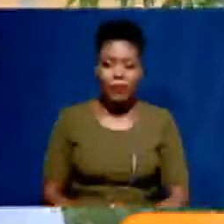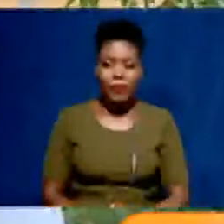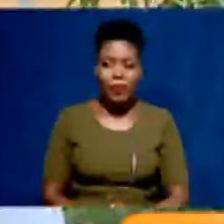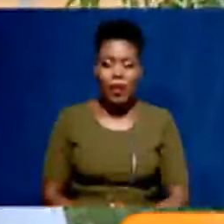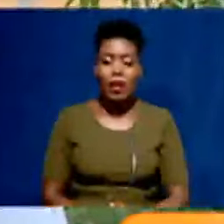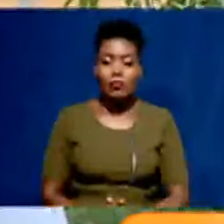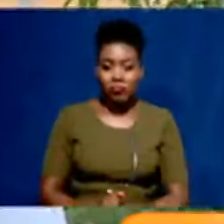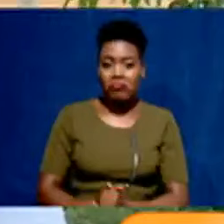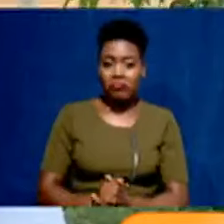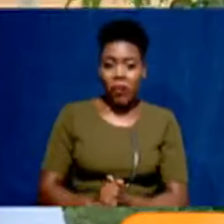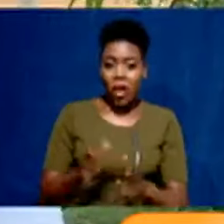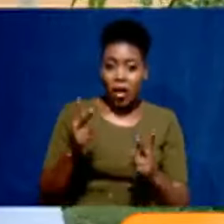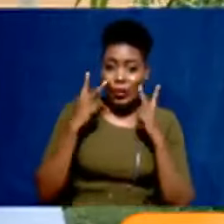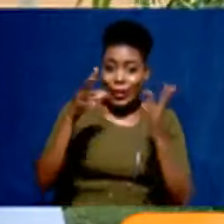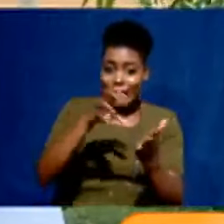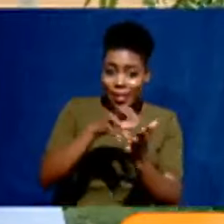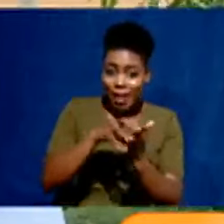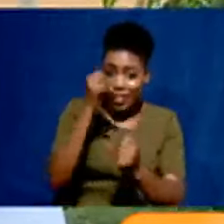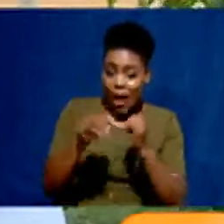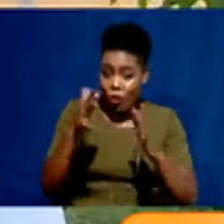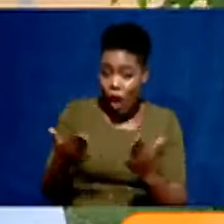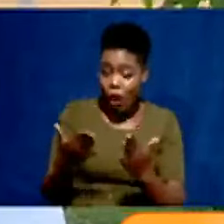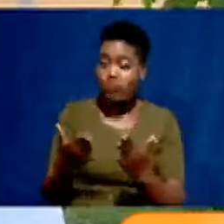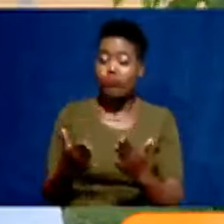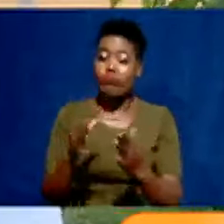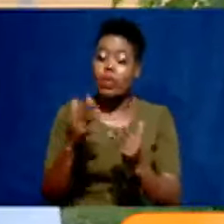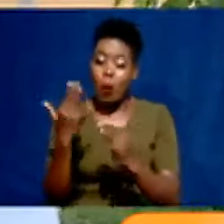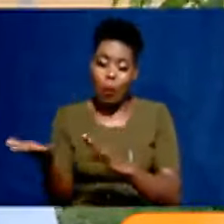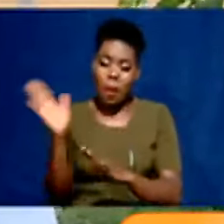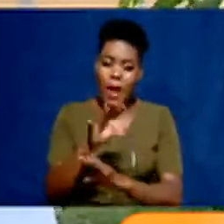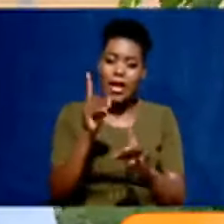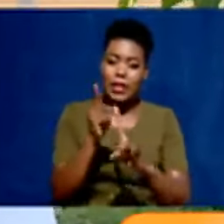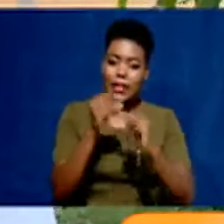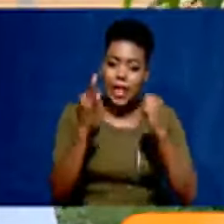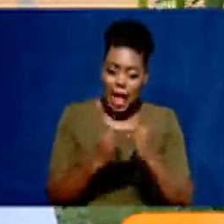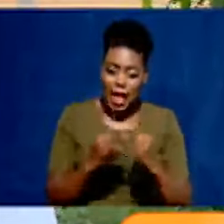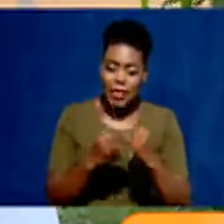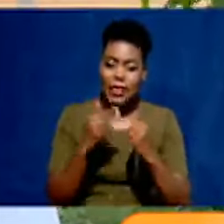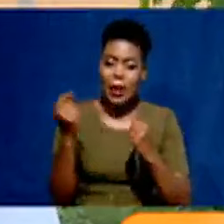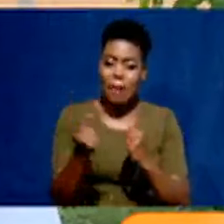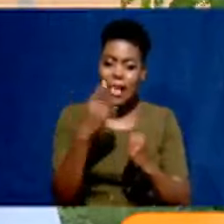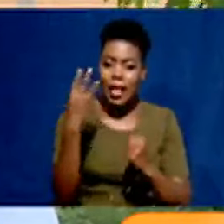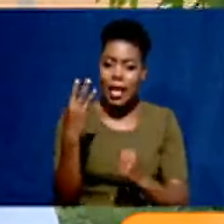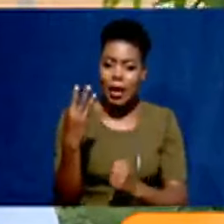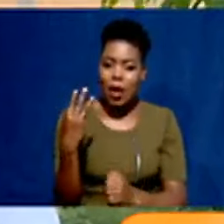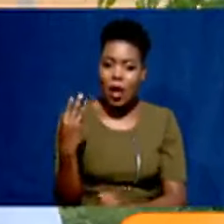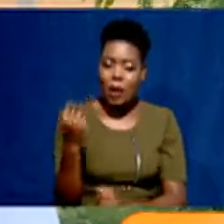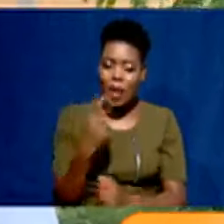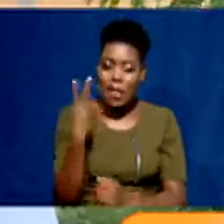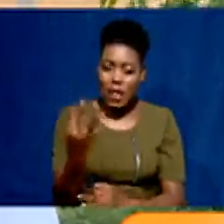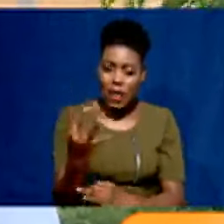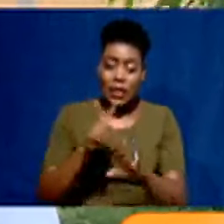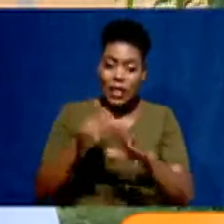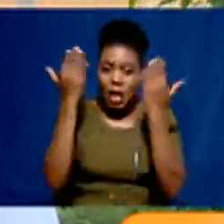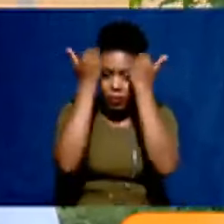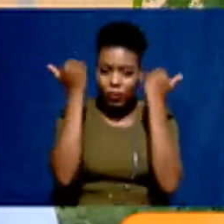Pande husika kwenye kesi hii zitarejea hapa tarehe 8 mwezi Machi, wakati mahakama